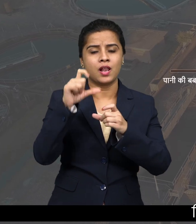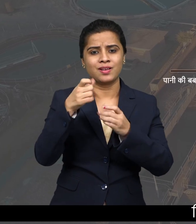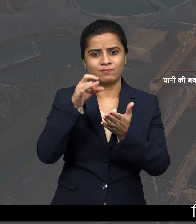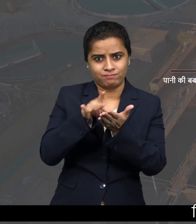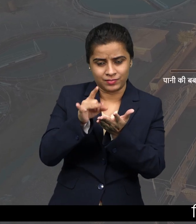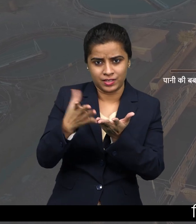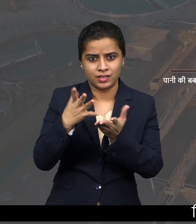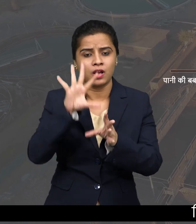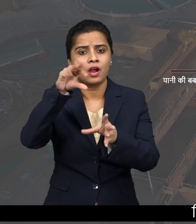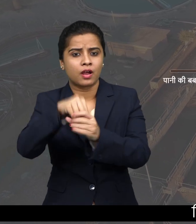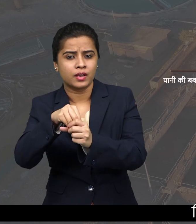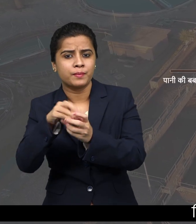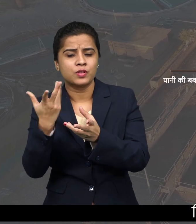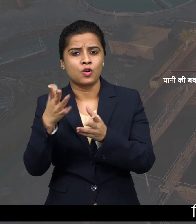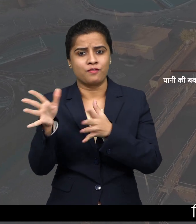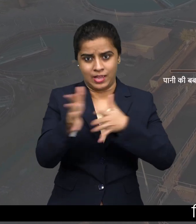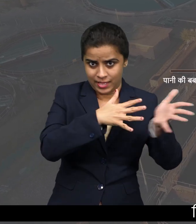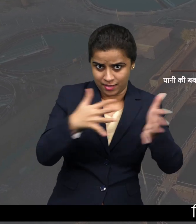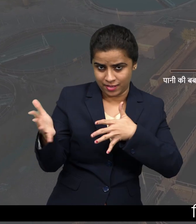कहा जाता है।